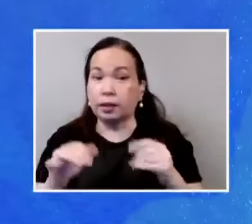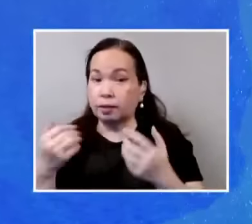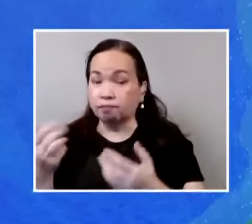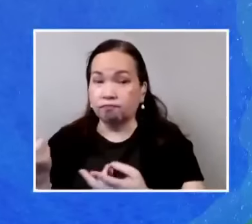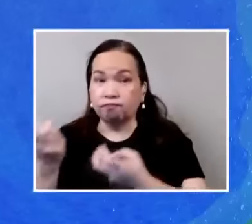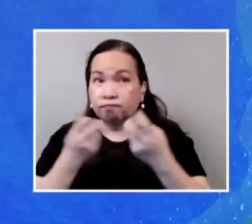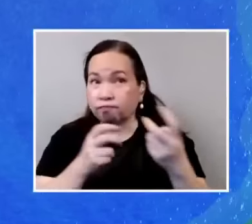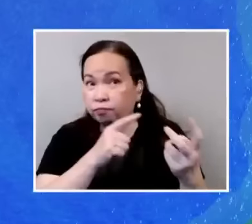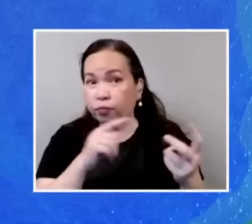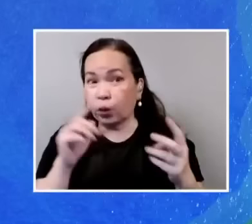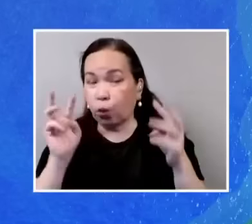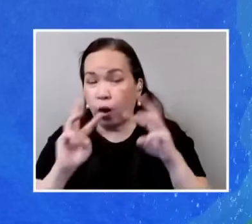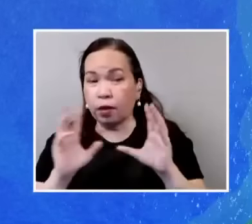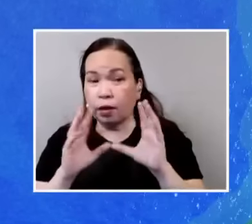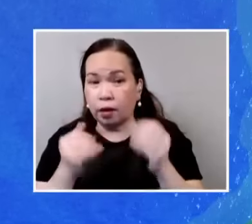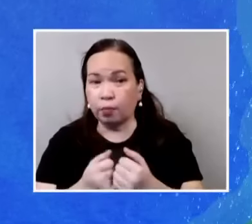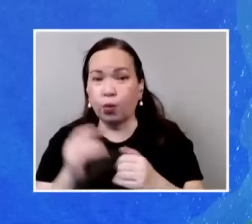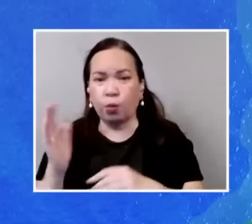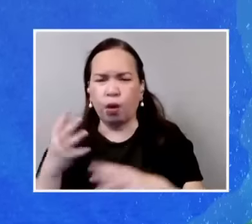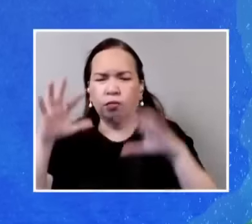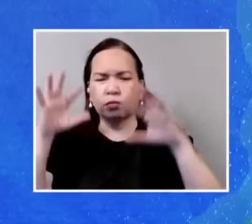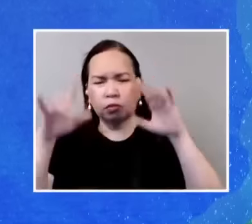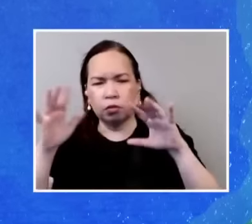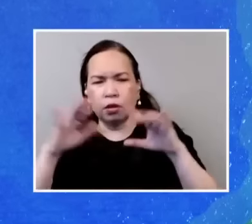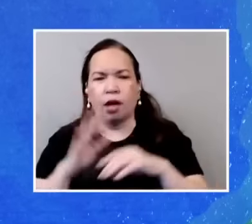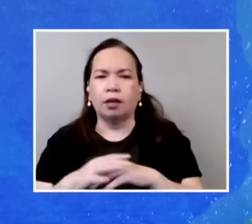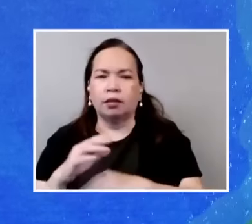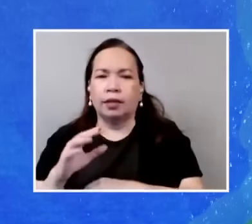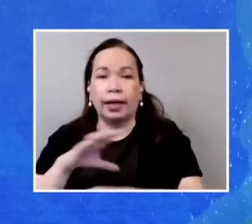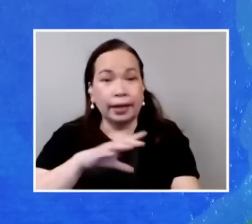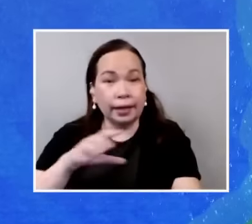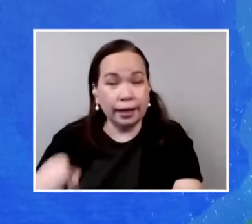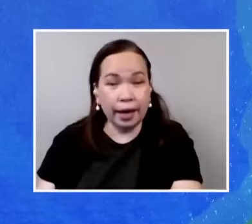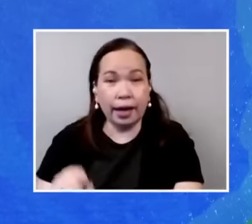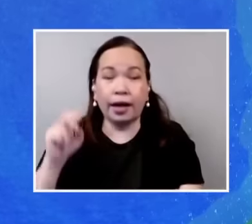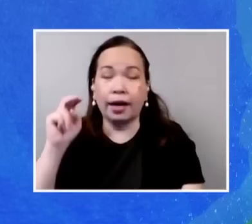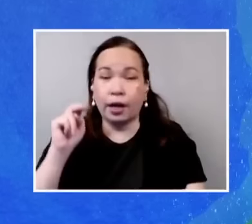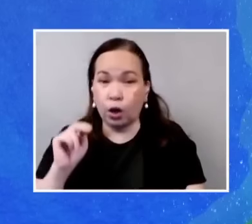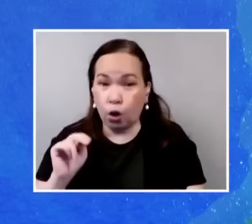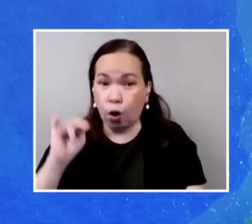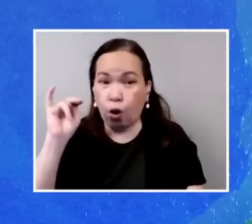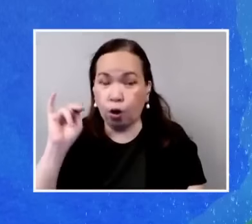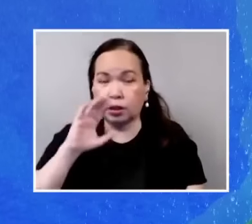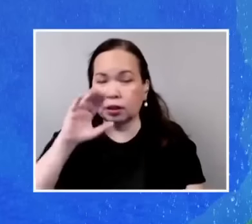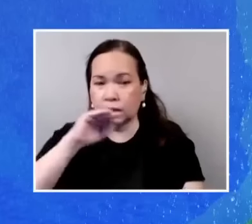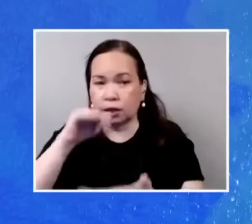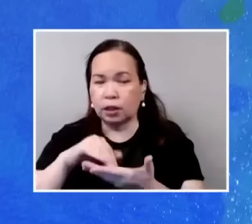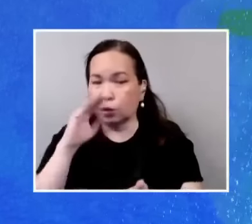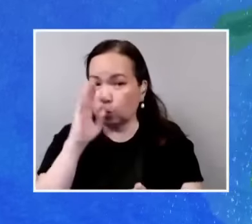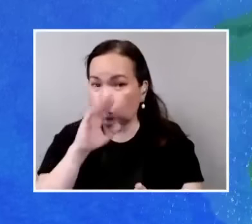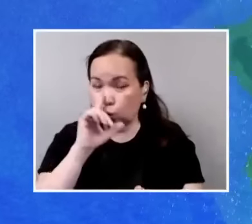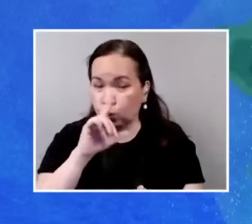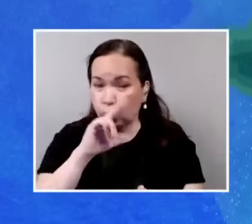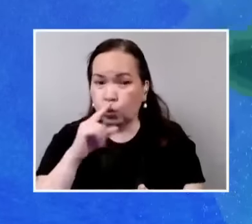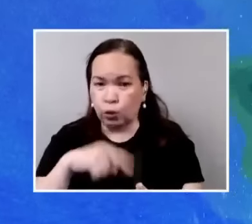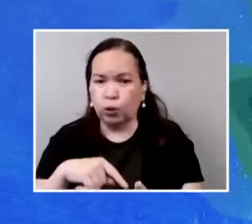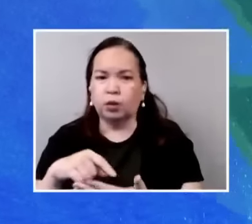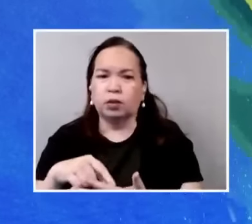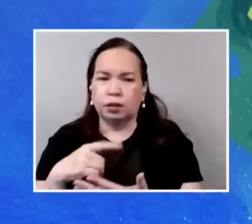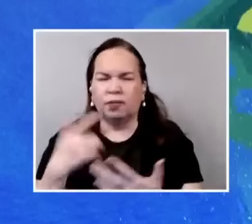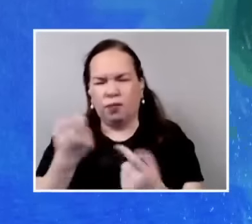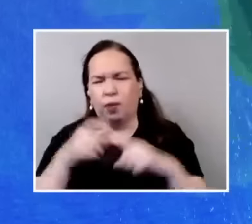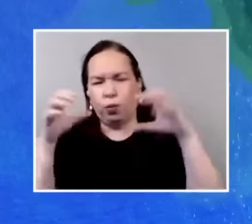maulan na po sa Cagayan Valley, sa may Ilocos Region at sa Central Luzon dahil sa habagat at sa bagyo. Bandang hapon po, tanghali